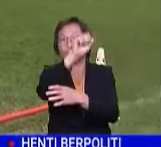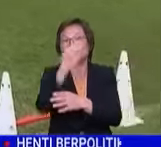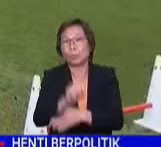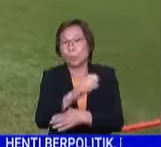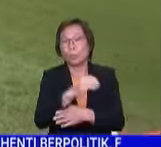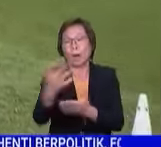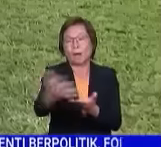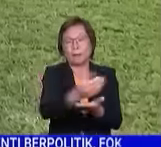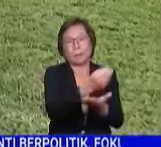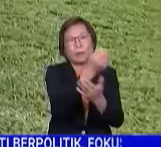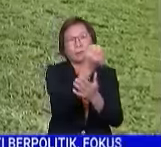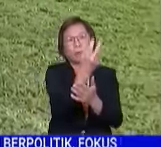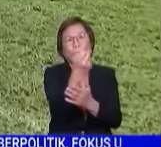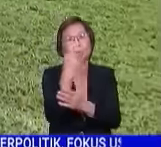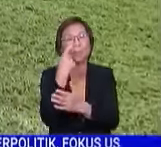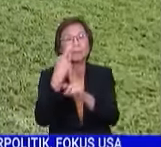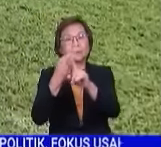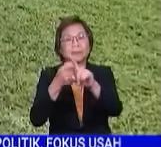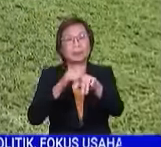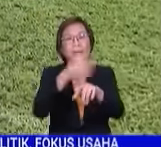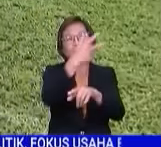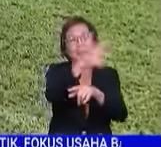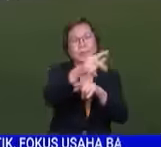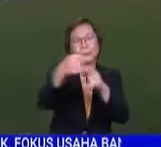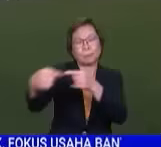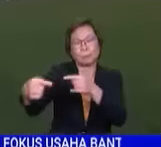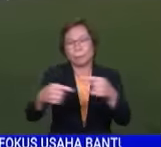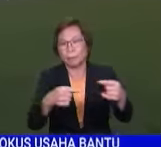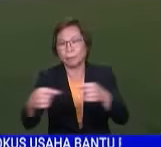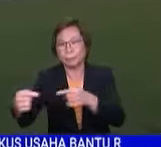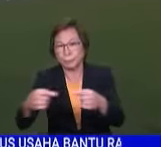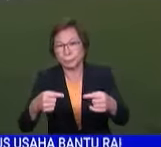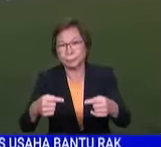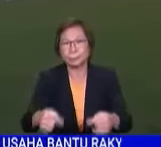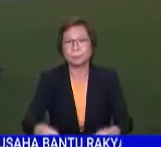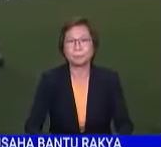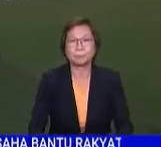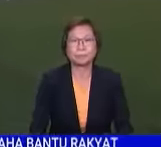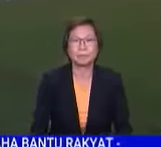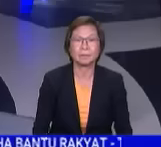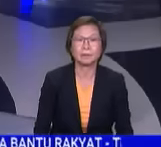selepas mengutip 12 mata daripada 13 perlawanan.